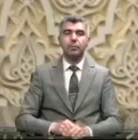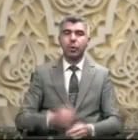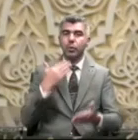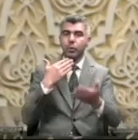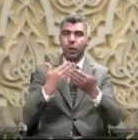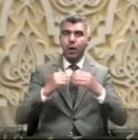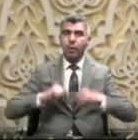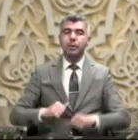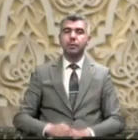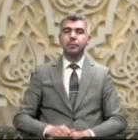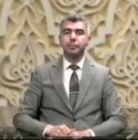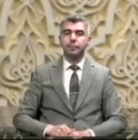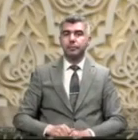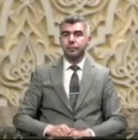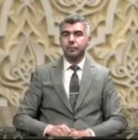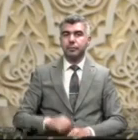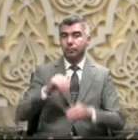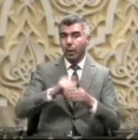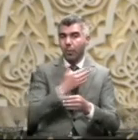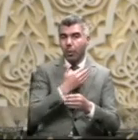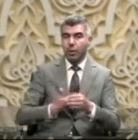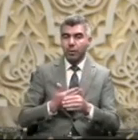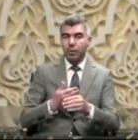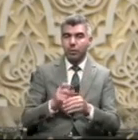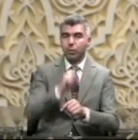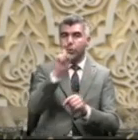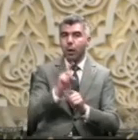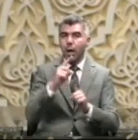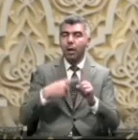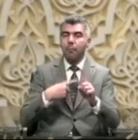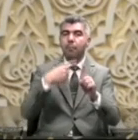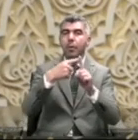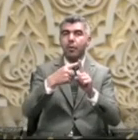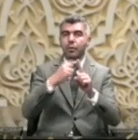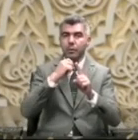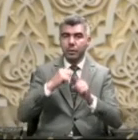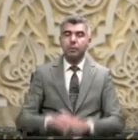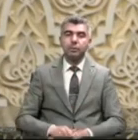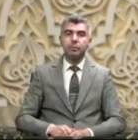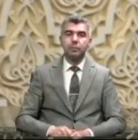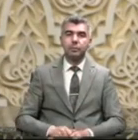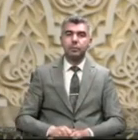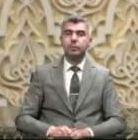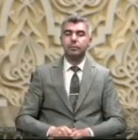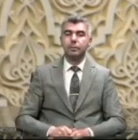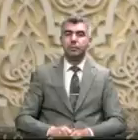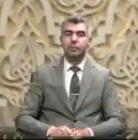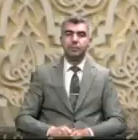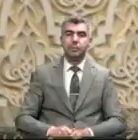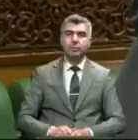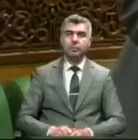السيد الوزير اعود لكم الكلمه السيد المستشار المحترم في اطار تعقيب على رد السيد الوزير